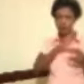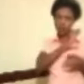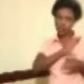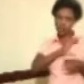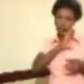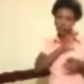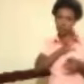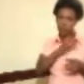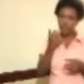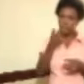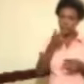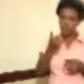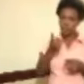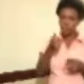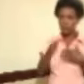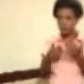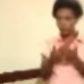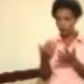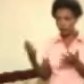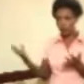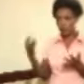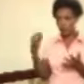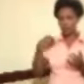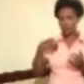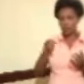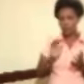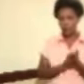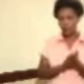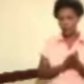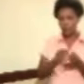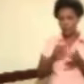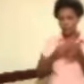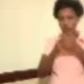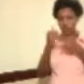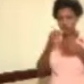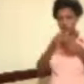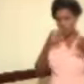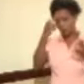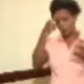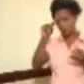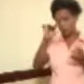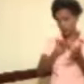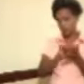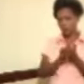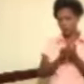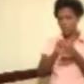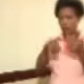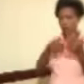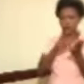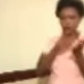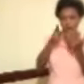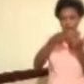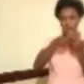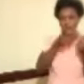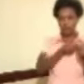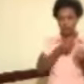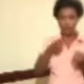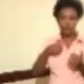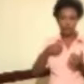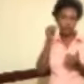qui moralité, qui immoralité le gain. Par exemple, même sur la question de constitutionnaliste, elle s'est autoproclamée constitutionnaliste. Est-ce que Mme